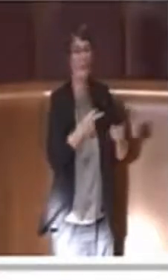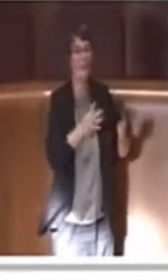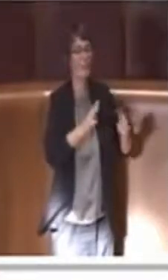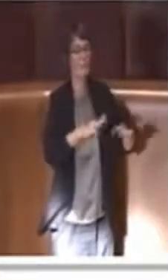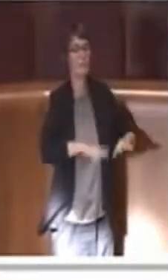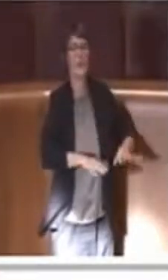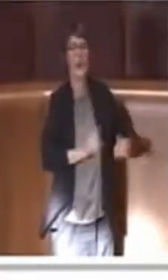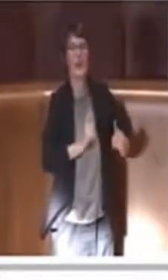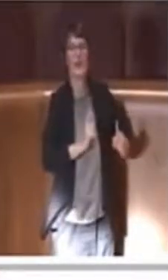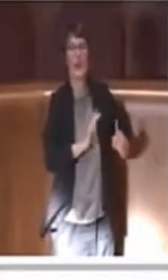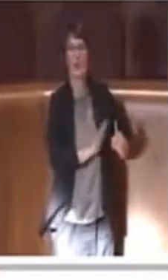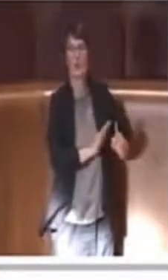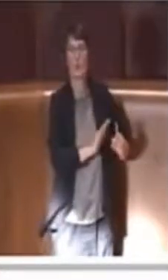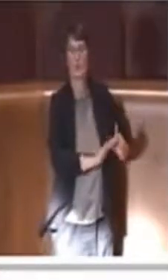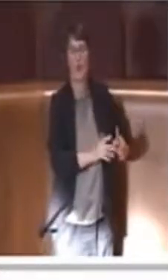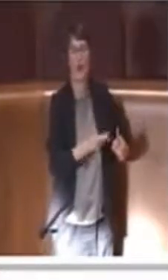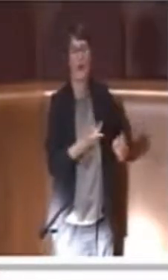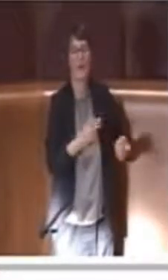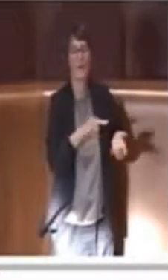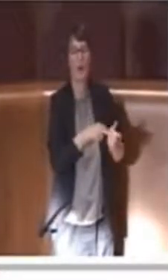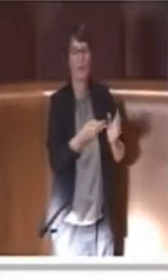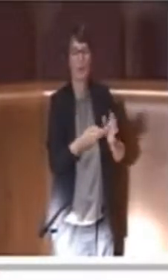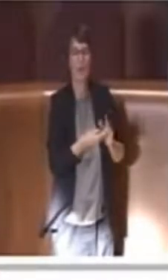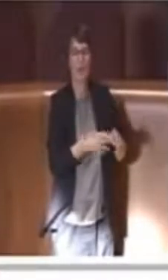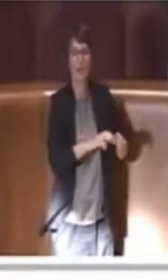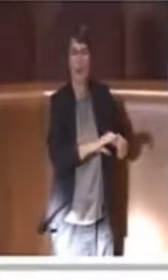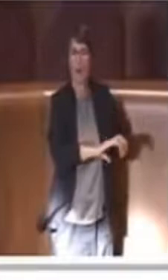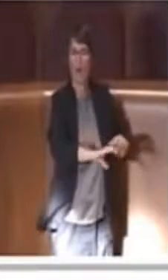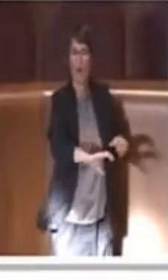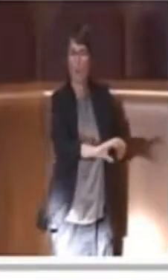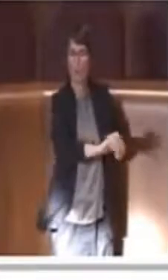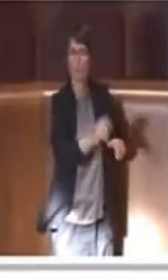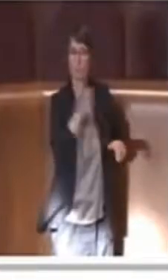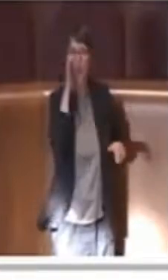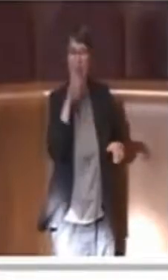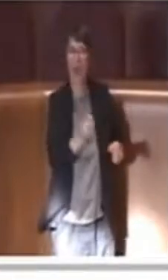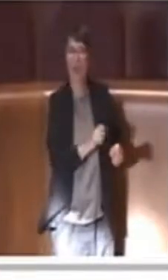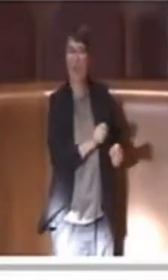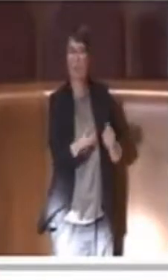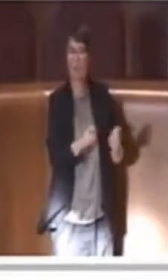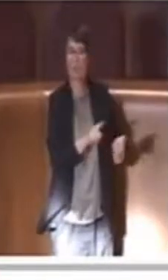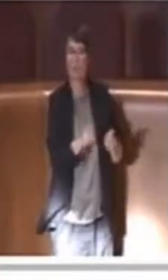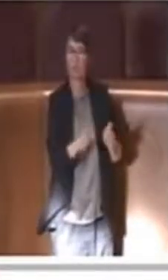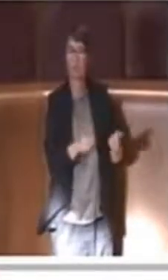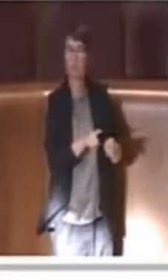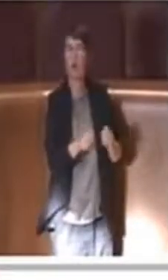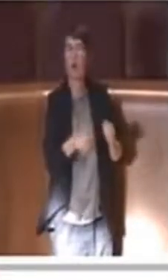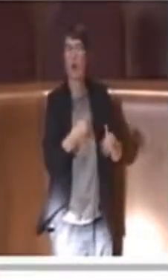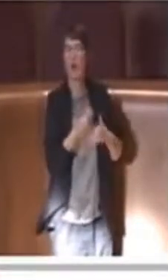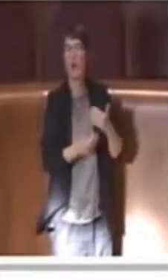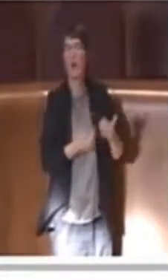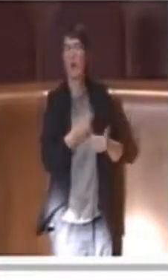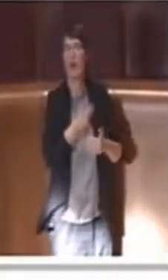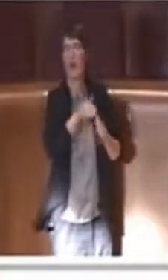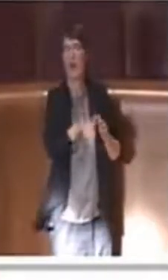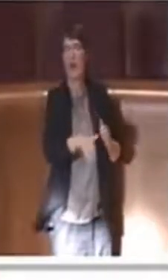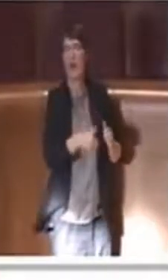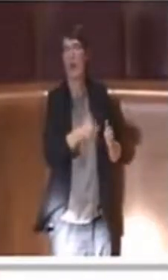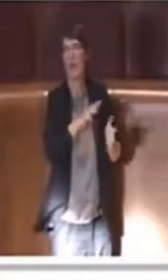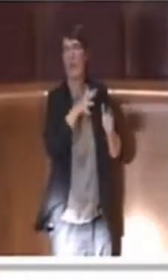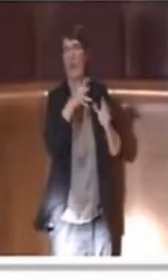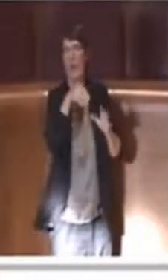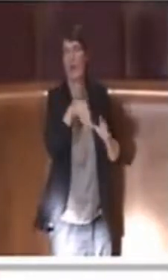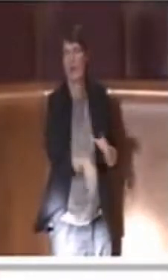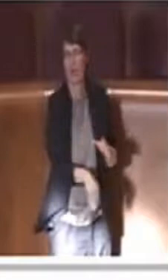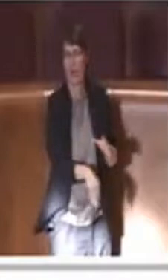perché fuoriuscendo l'acqua dalle tubazioni è chiaro che scava e forma una voragine. Diversa da invece